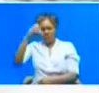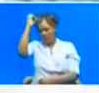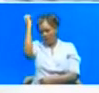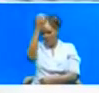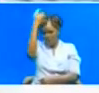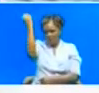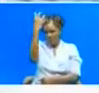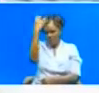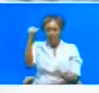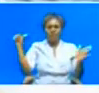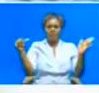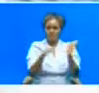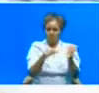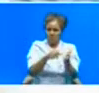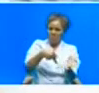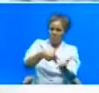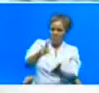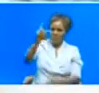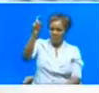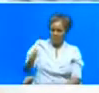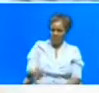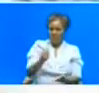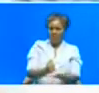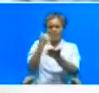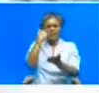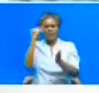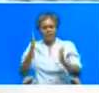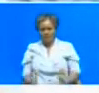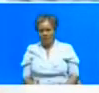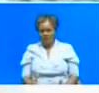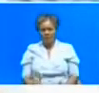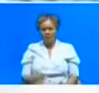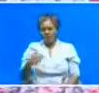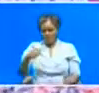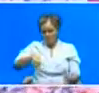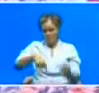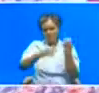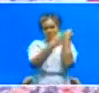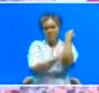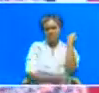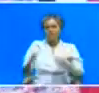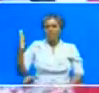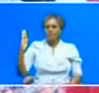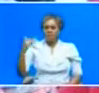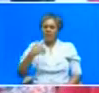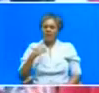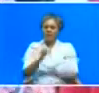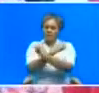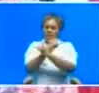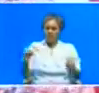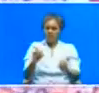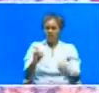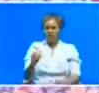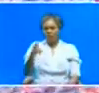imekuwa shida, intakana atipeza kwanza ndio isaidie wagonjwa. Na hatujiwezi. Hakuna usalama hapo. Unaona,